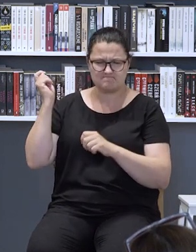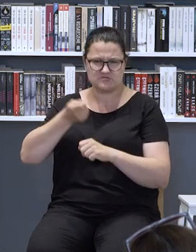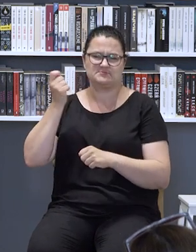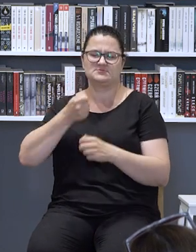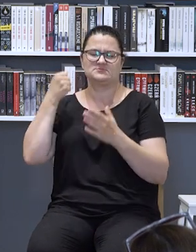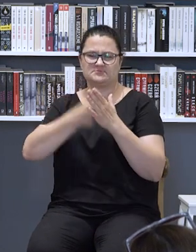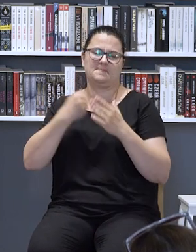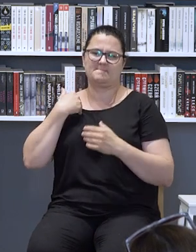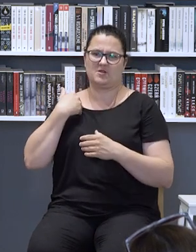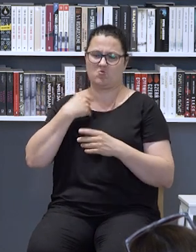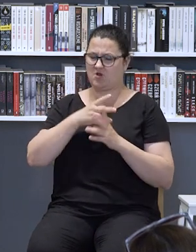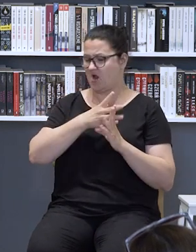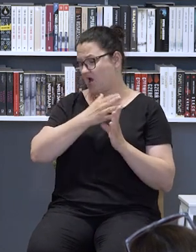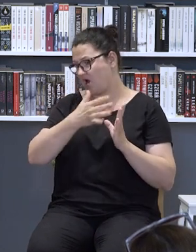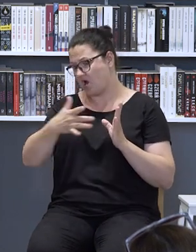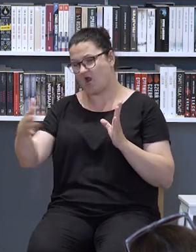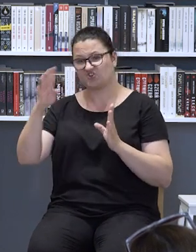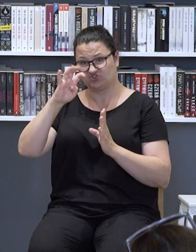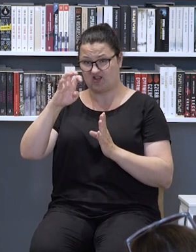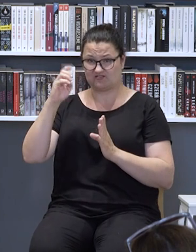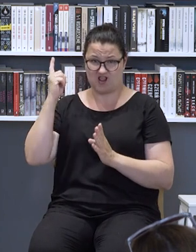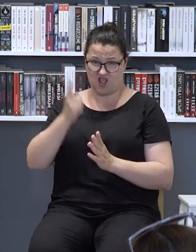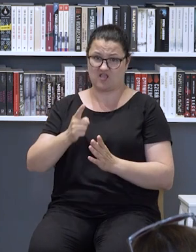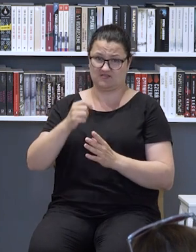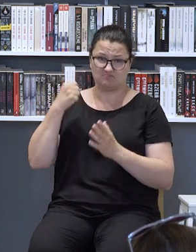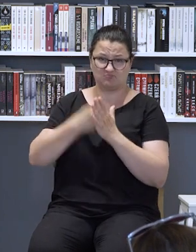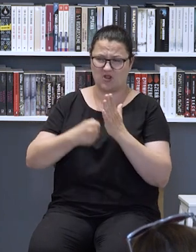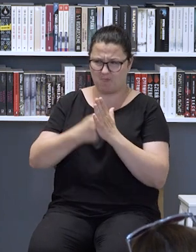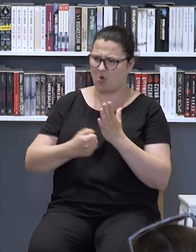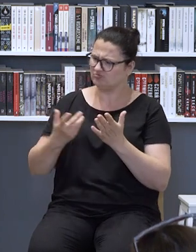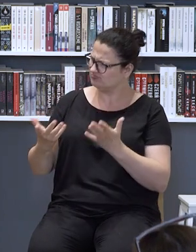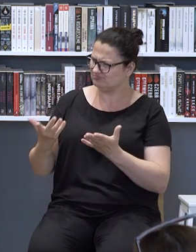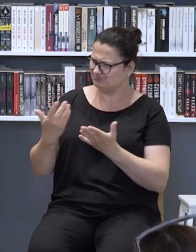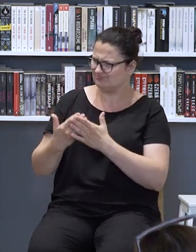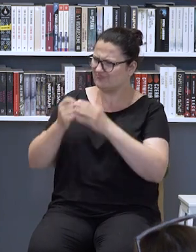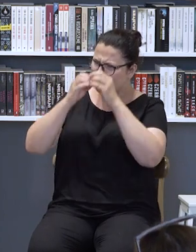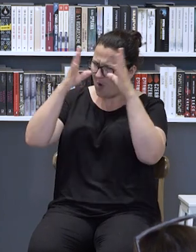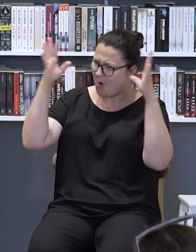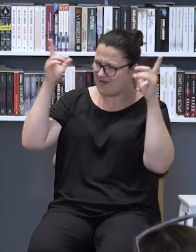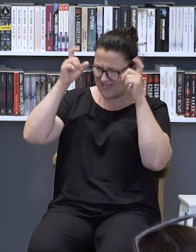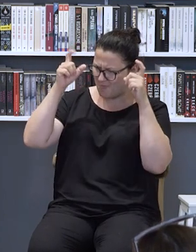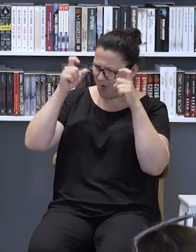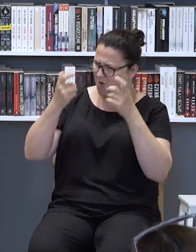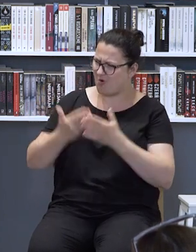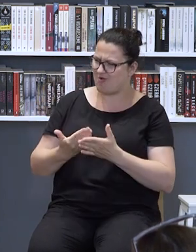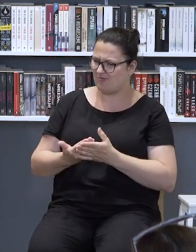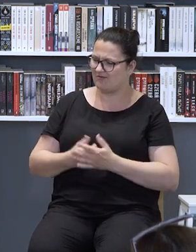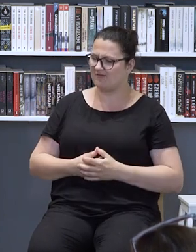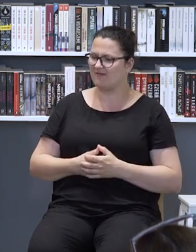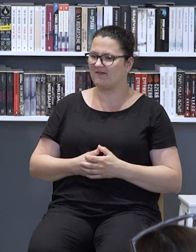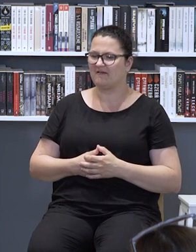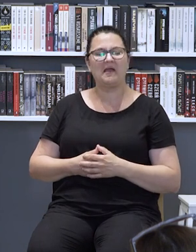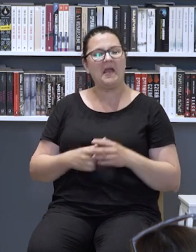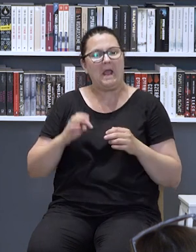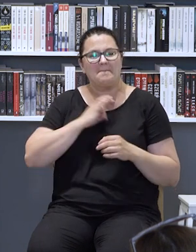400 lat właściwie zapisanych historią przemocy. Co z tą demoniczną twoją wyobraźnią? To nie